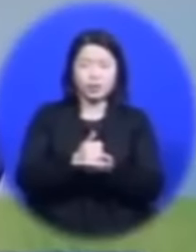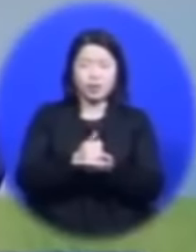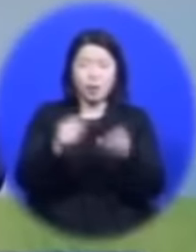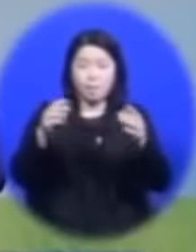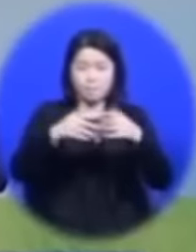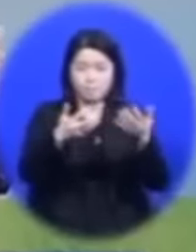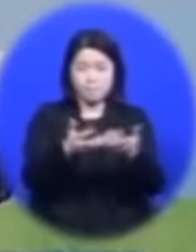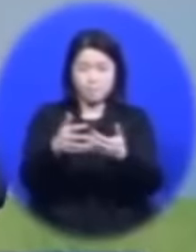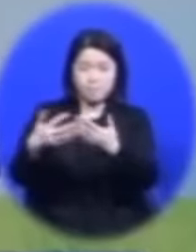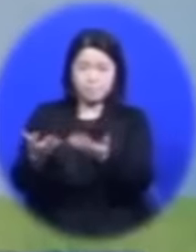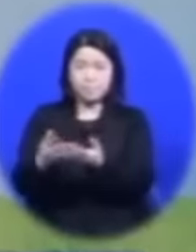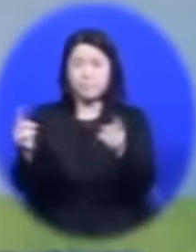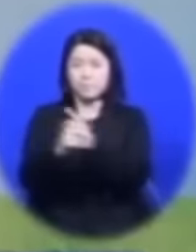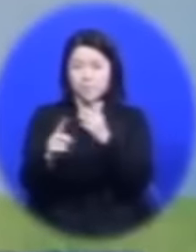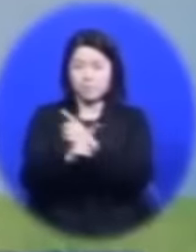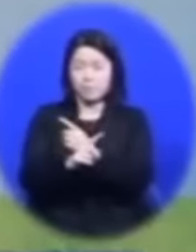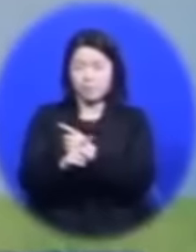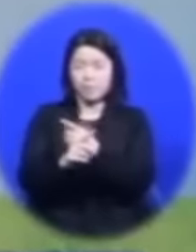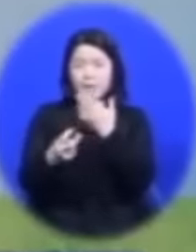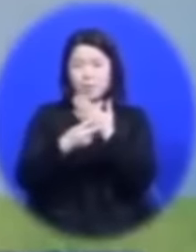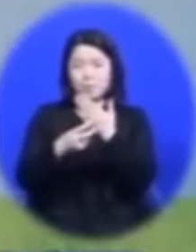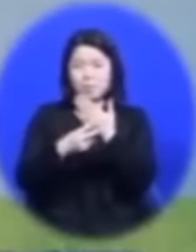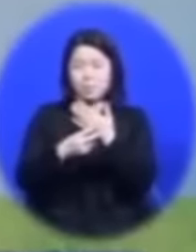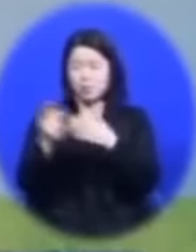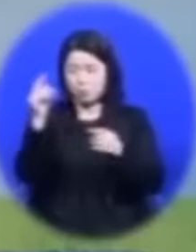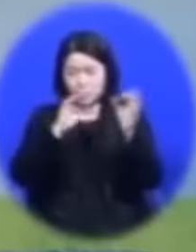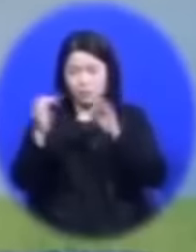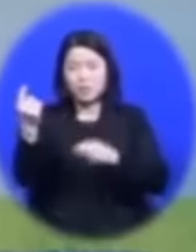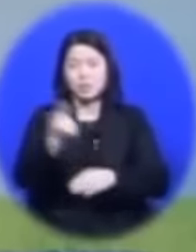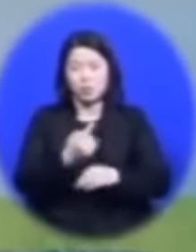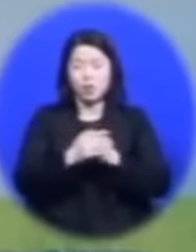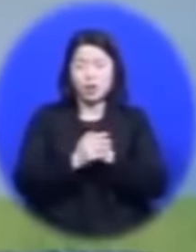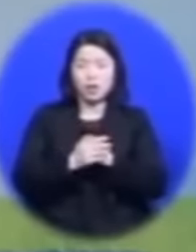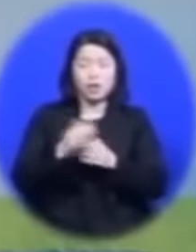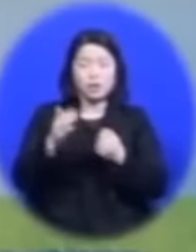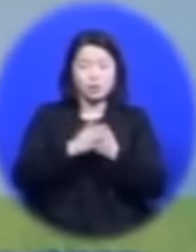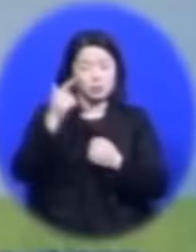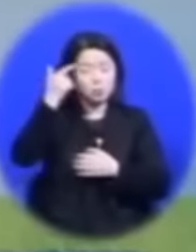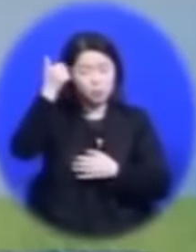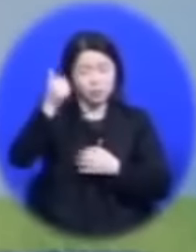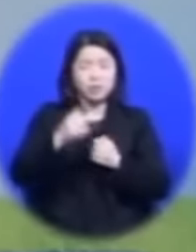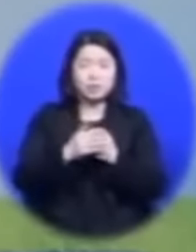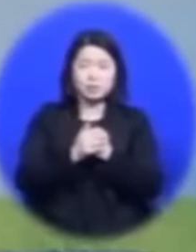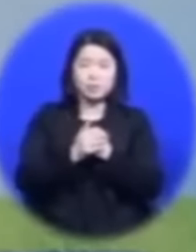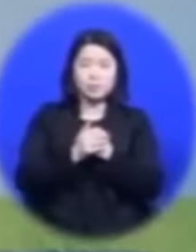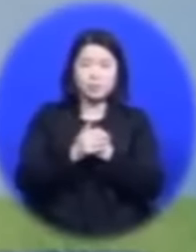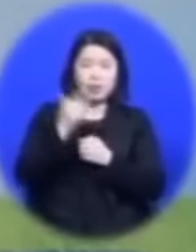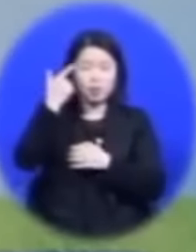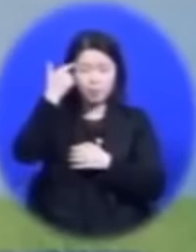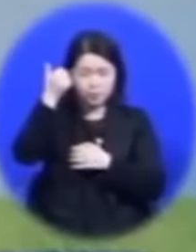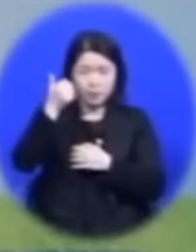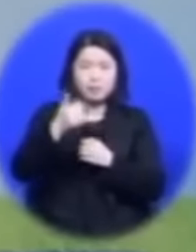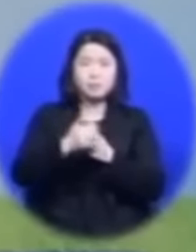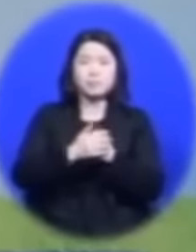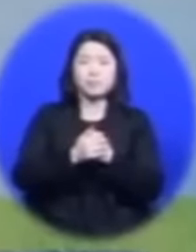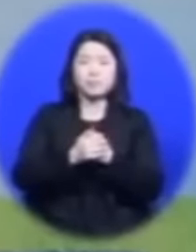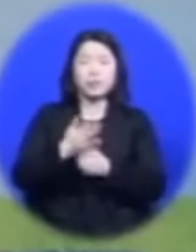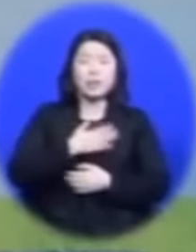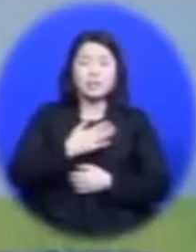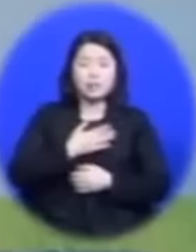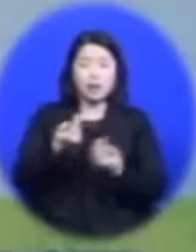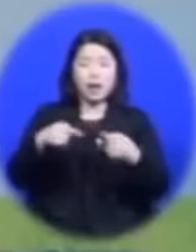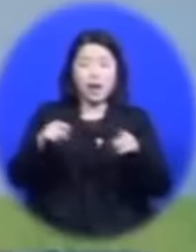교대로 병원을 찾아왔습니다. 그리고는 목사님에게, 목사님 저랑